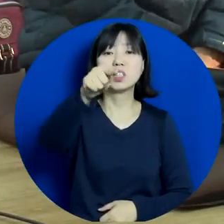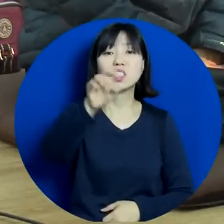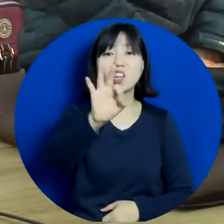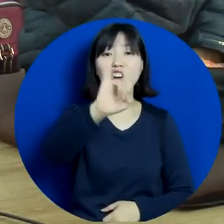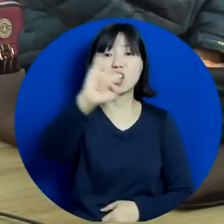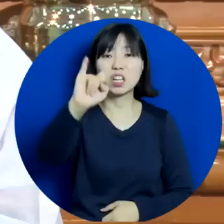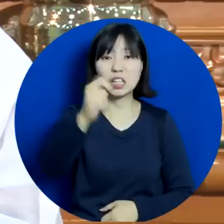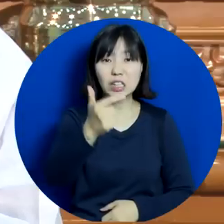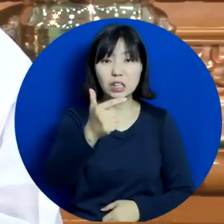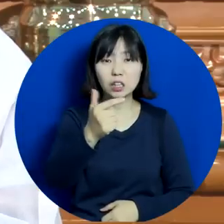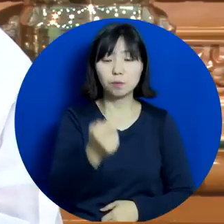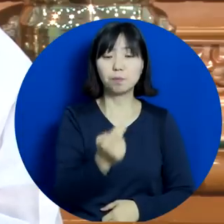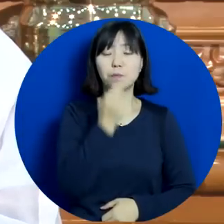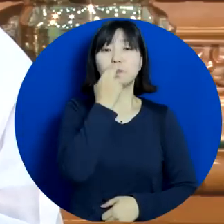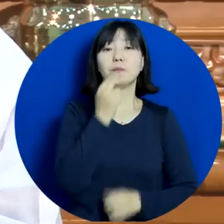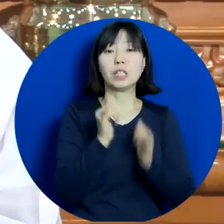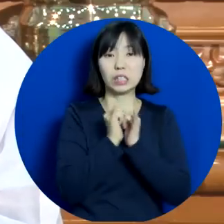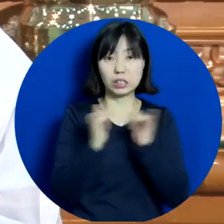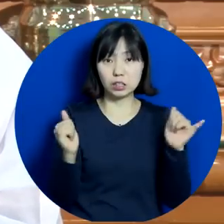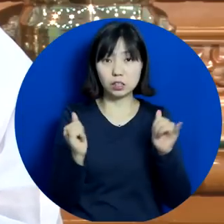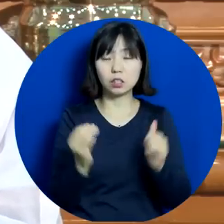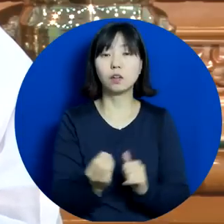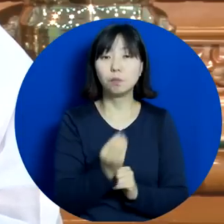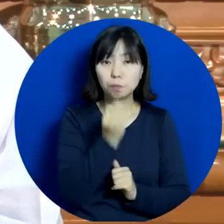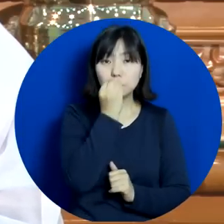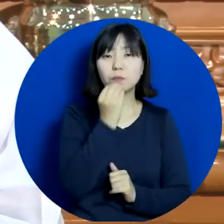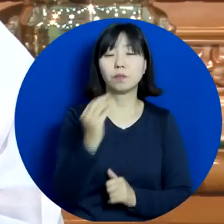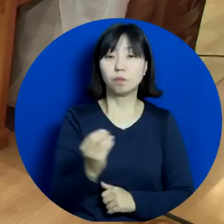들었다. 이렇게 말할 수가 있는 거예요.